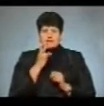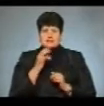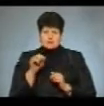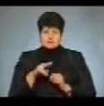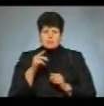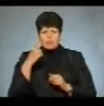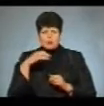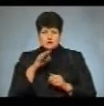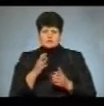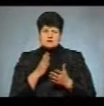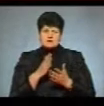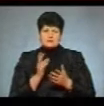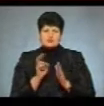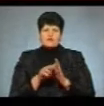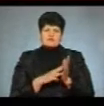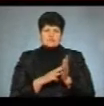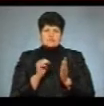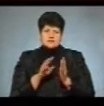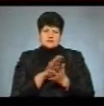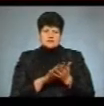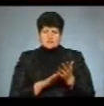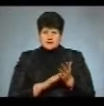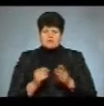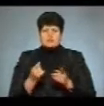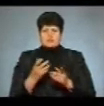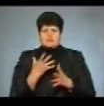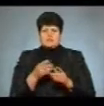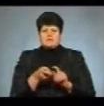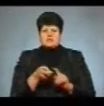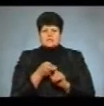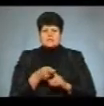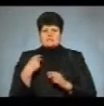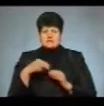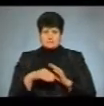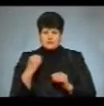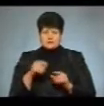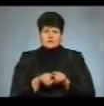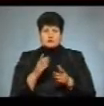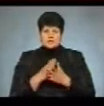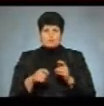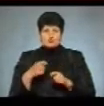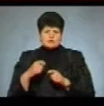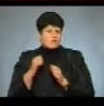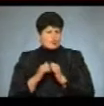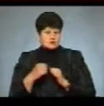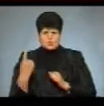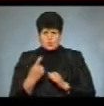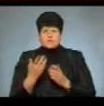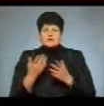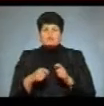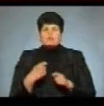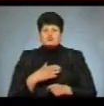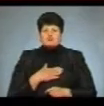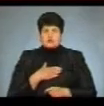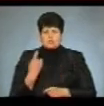про порушення, що пов'язані з виборчим процесом перед другим туром президентських виборів. Також зауважив, що є порушення у кожній області. Скажіть, будь ласка, які порушення в